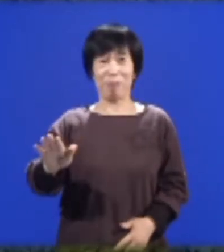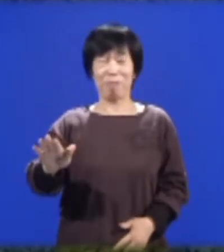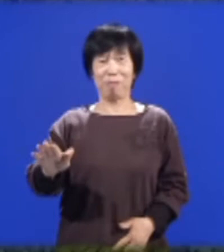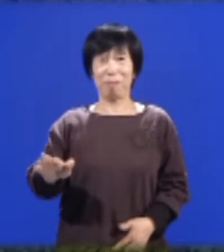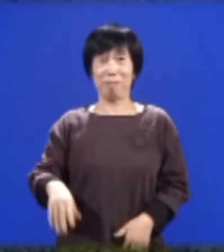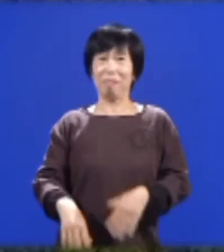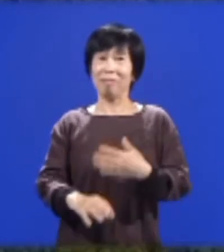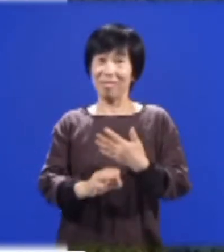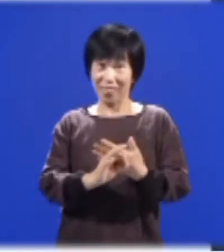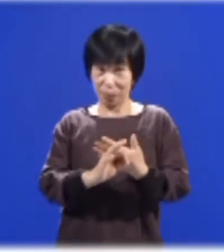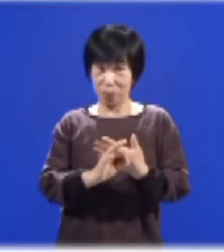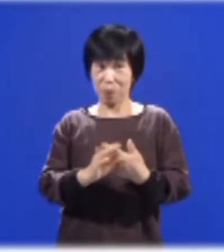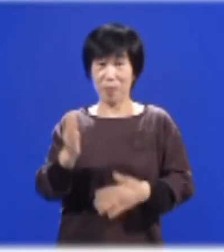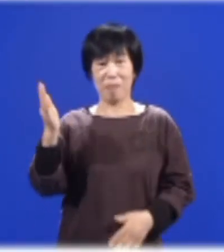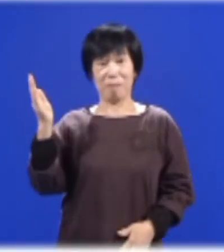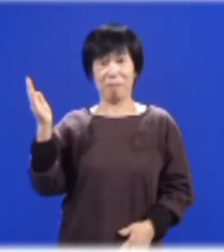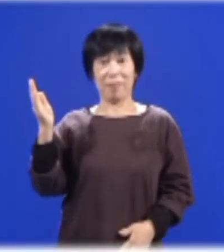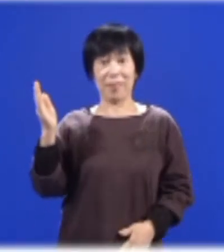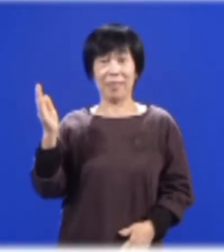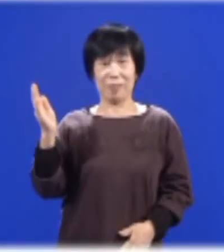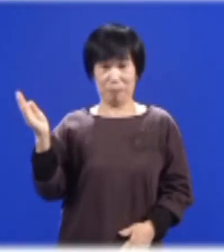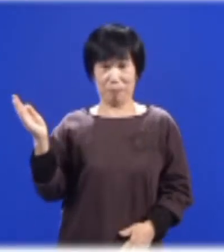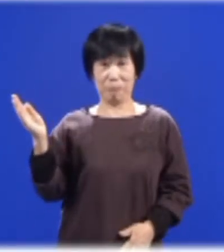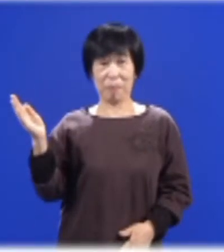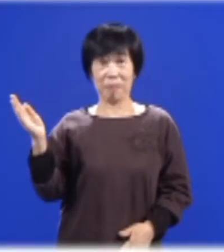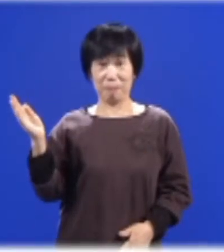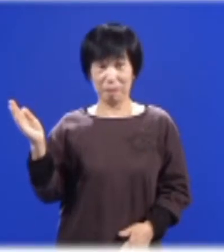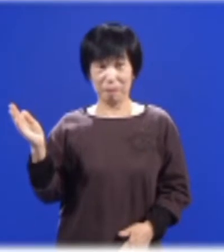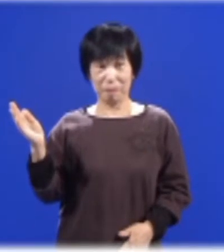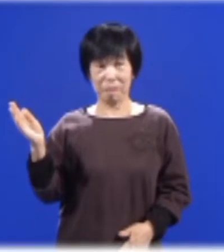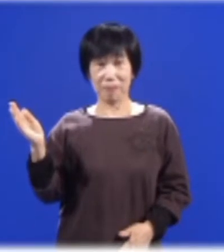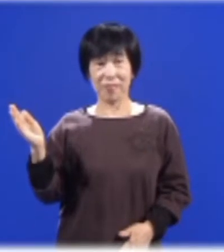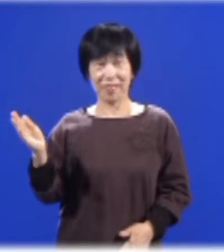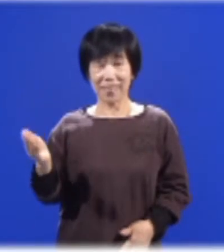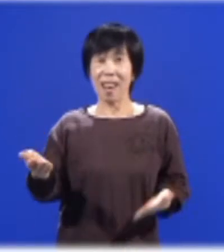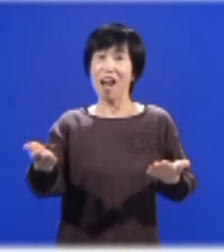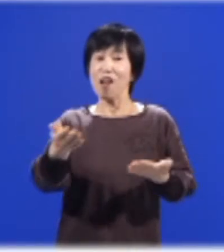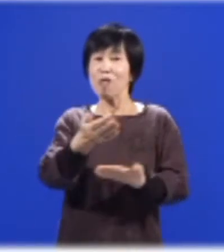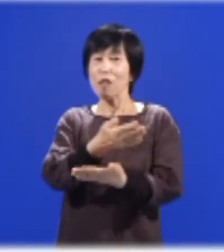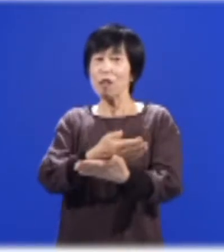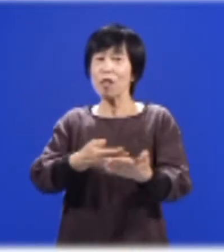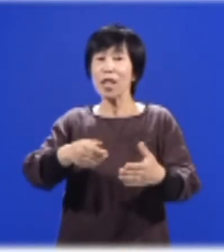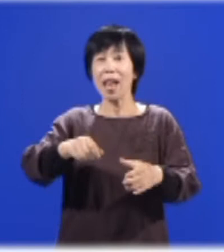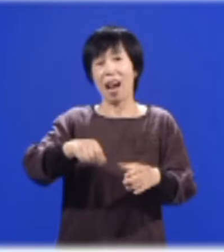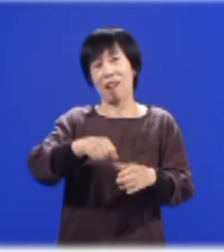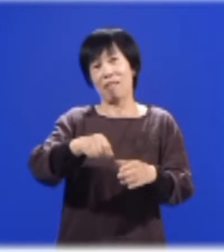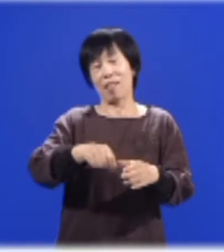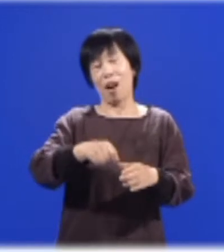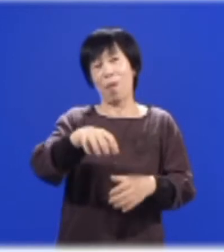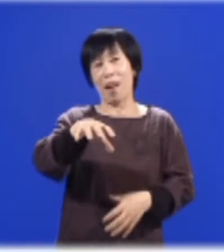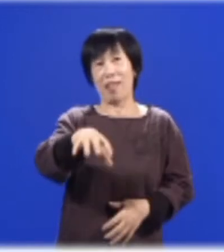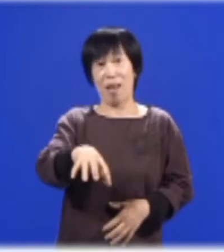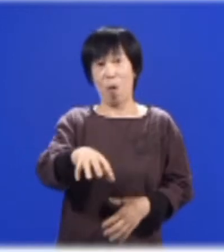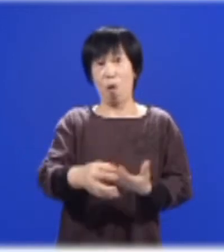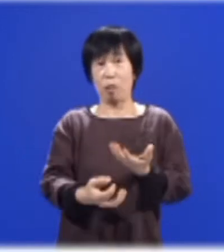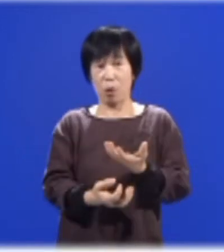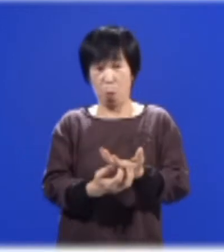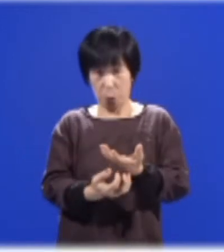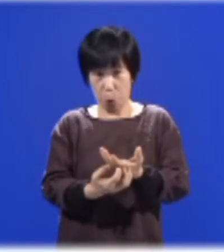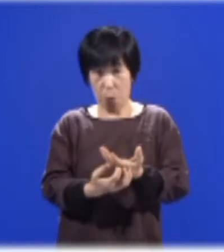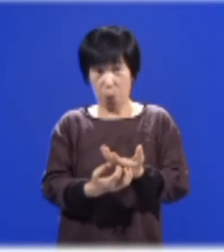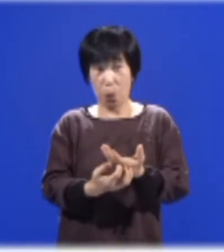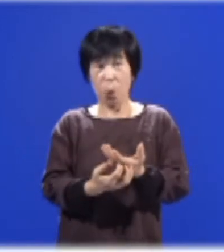よ。毎月第2、第3金曜日に開かれているのはふれあいカフェサロンホ